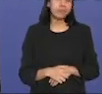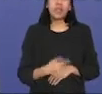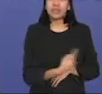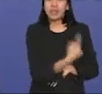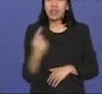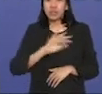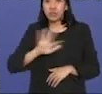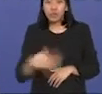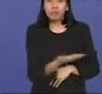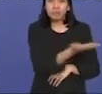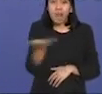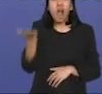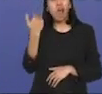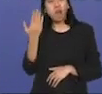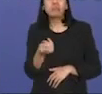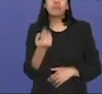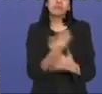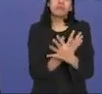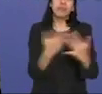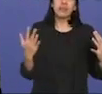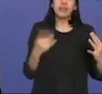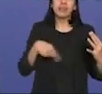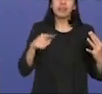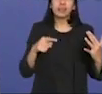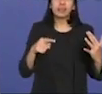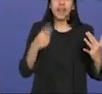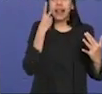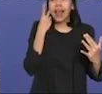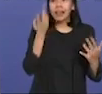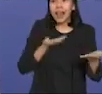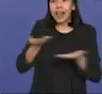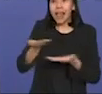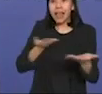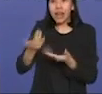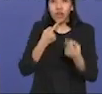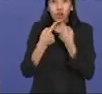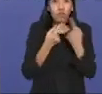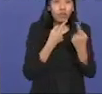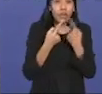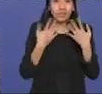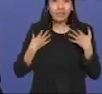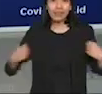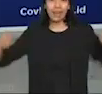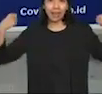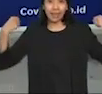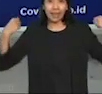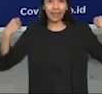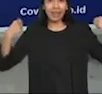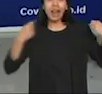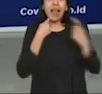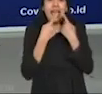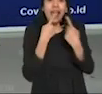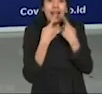masyarakat bisa memanfaatkan layanan konsultasi medis dengan menggunakan